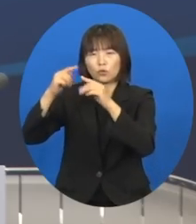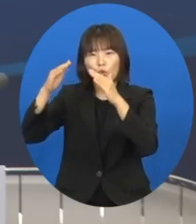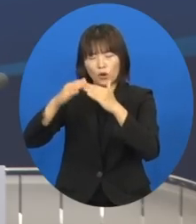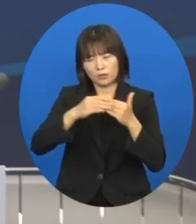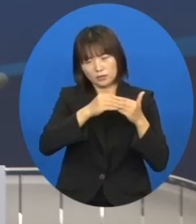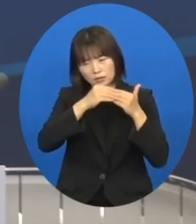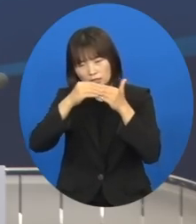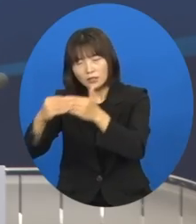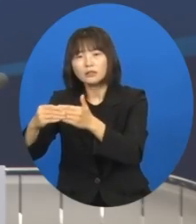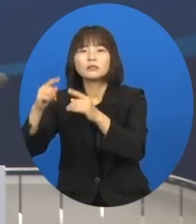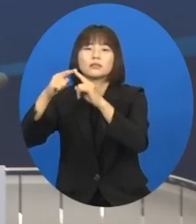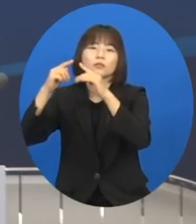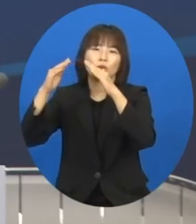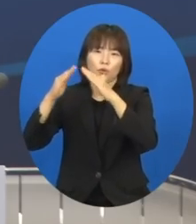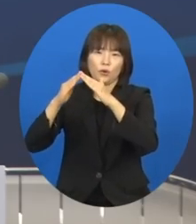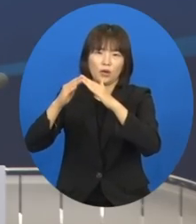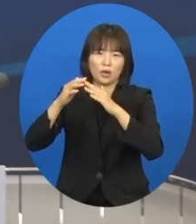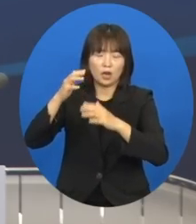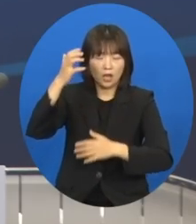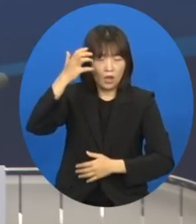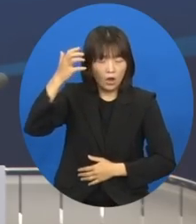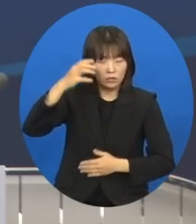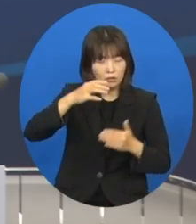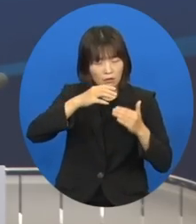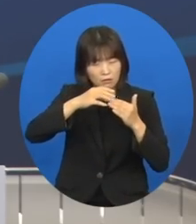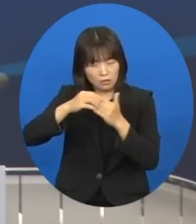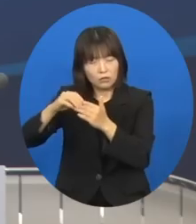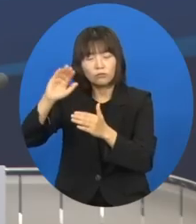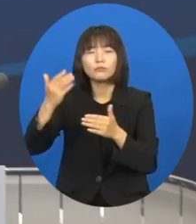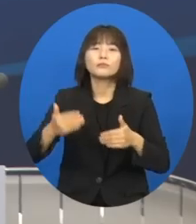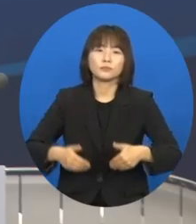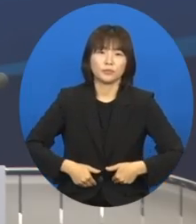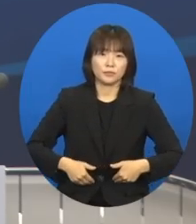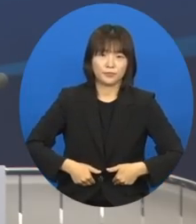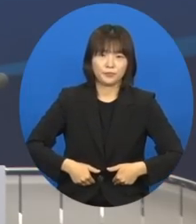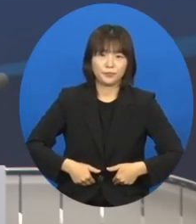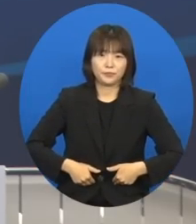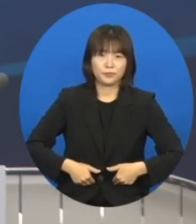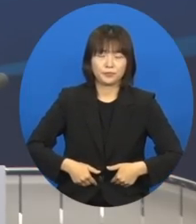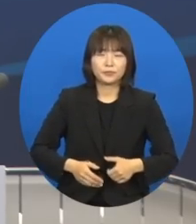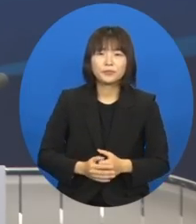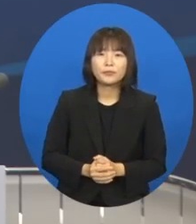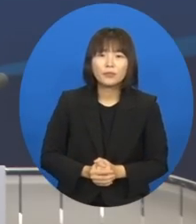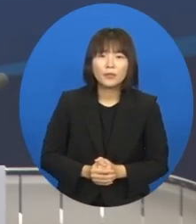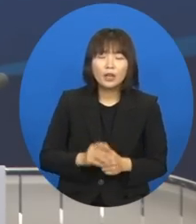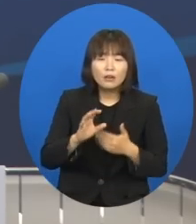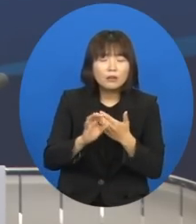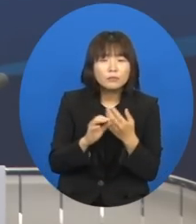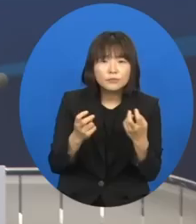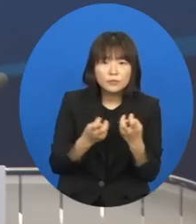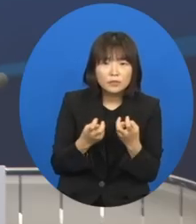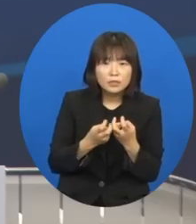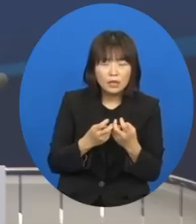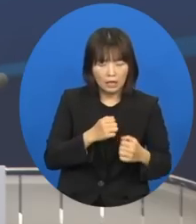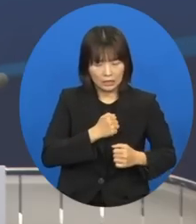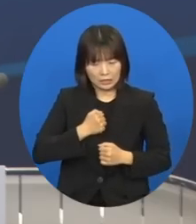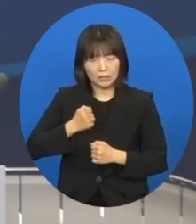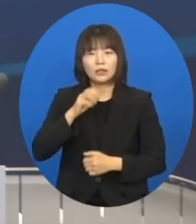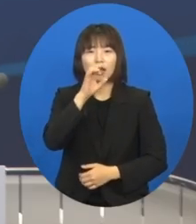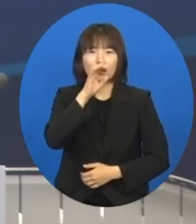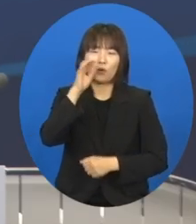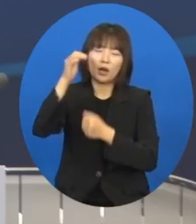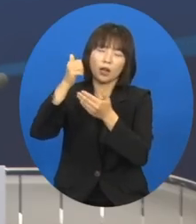교회, 영적 리더들이 되어야 되지 않을까요? 그러면 절대로 어떻게 해요? 게을러선 안 되고